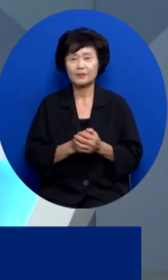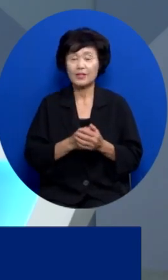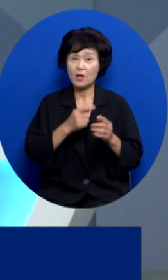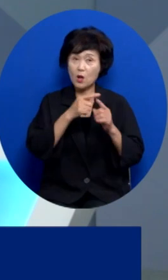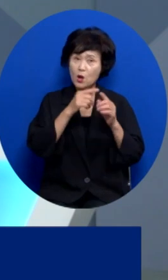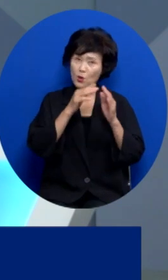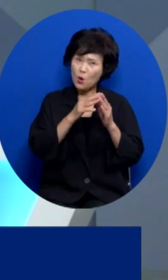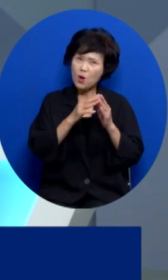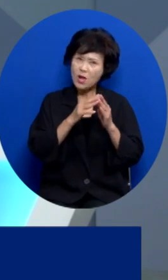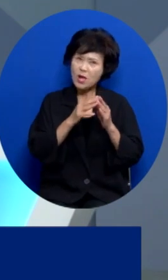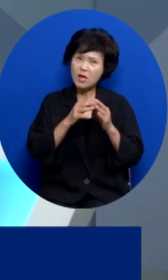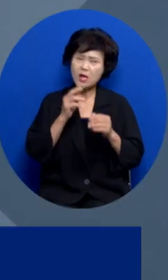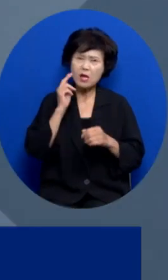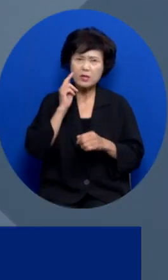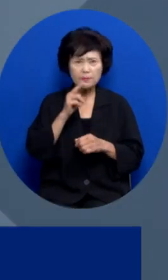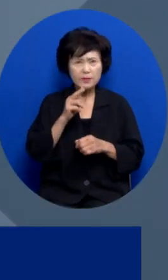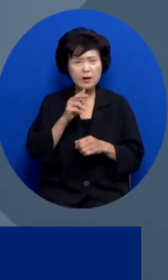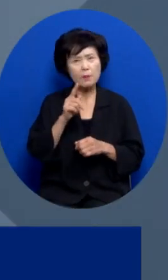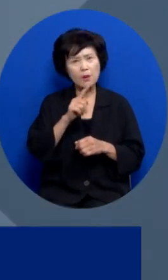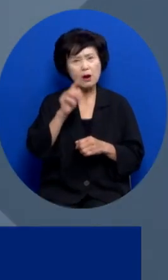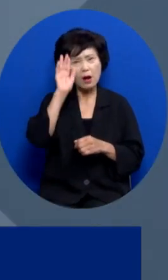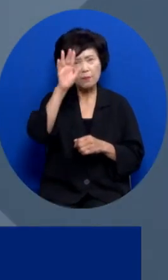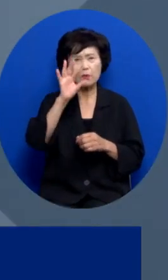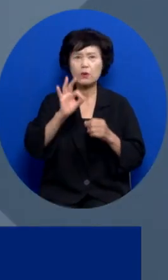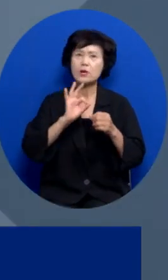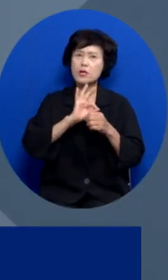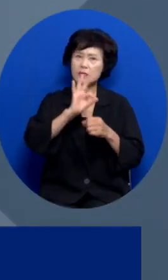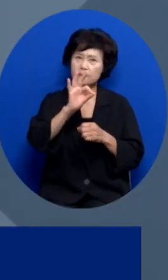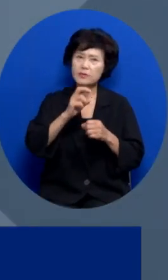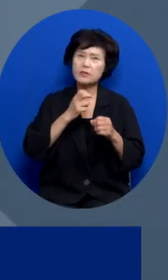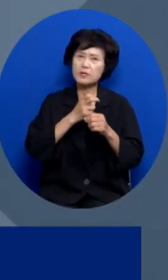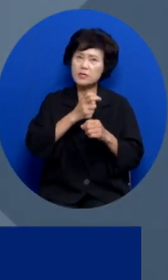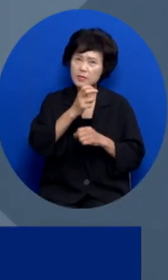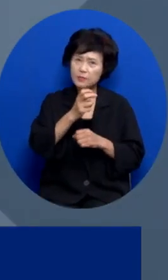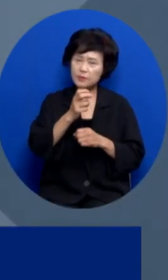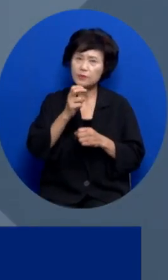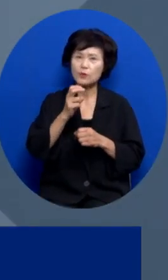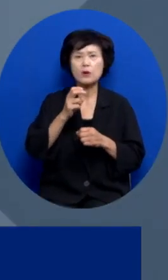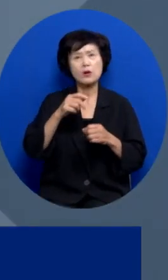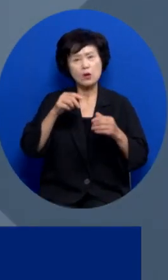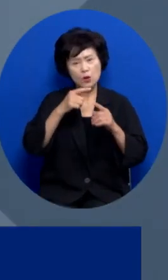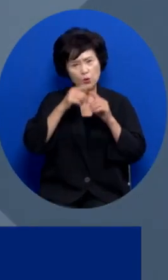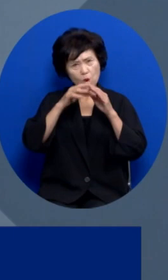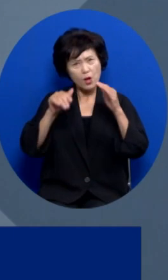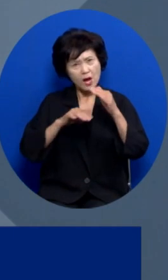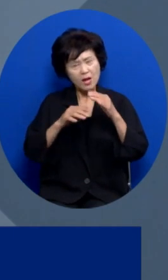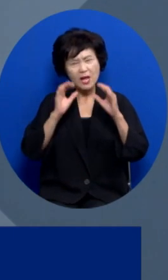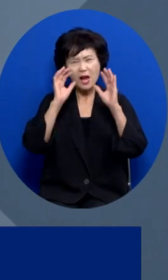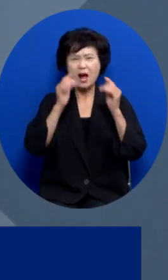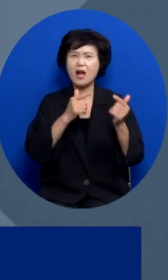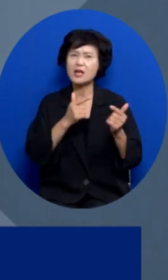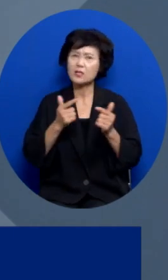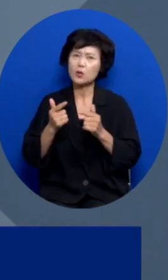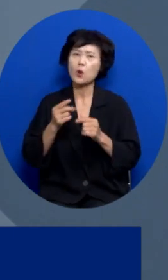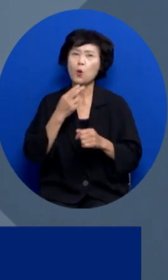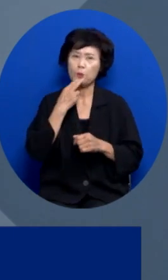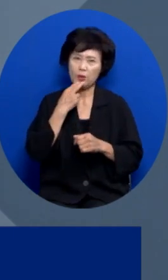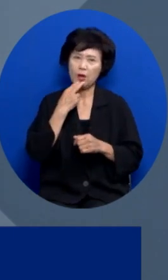교회의 심각성이라 하면 앞으로 10년, 20년 후에 교회 안에 어린아이들이 없다는